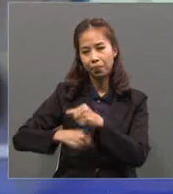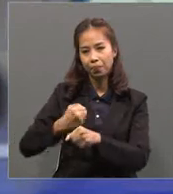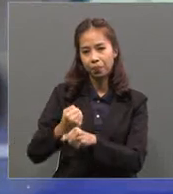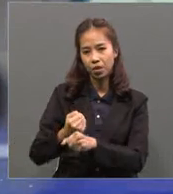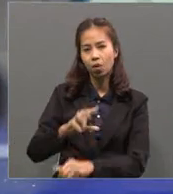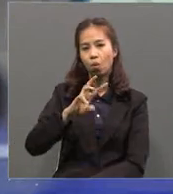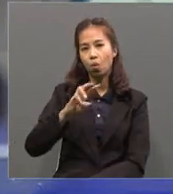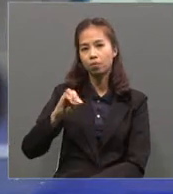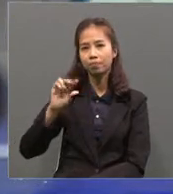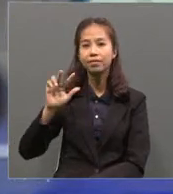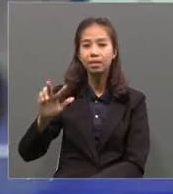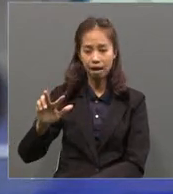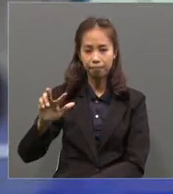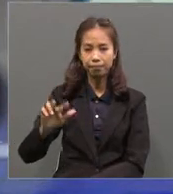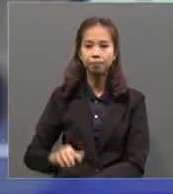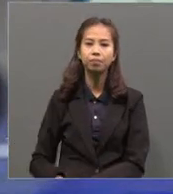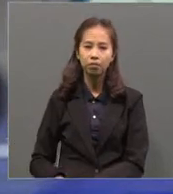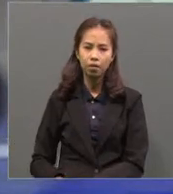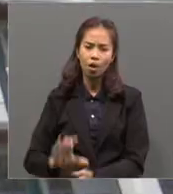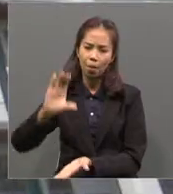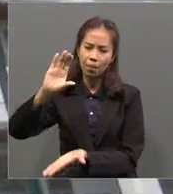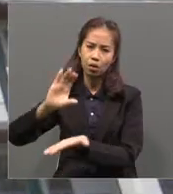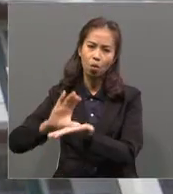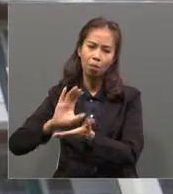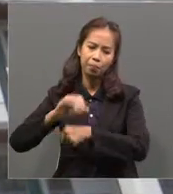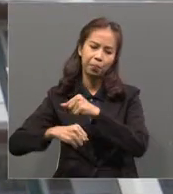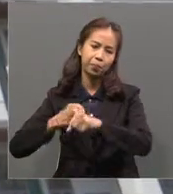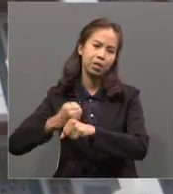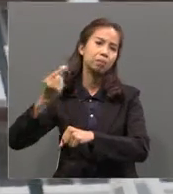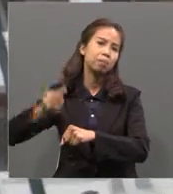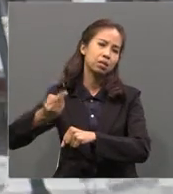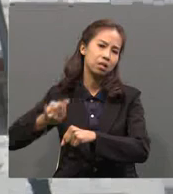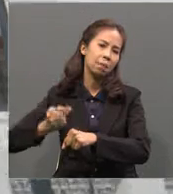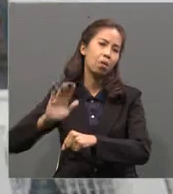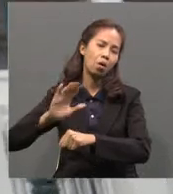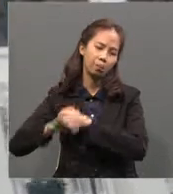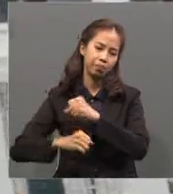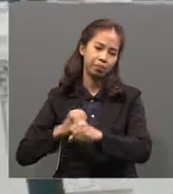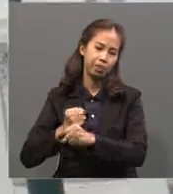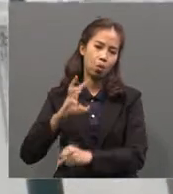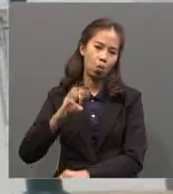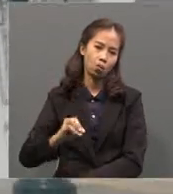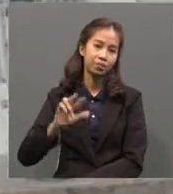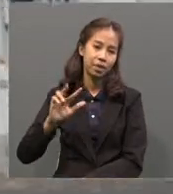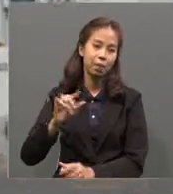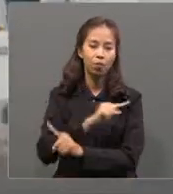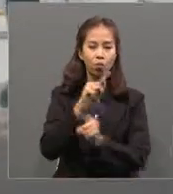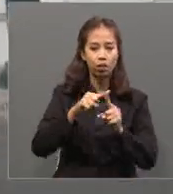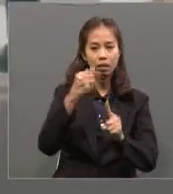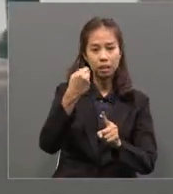2563นะครับเป็นงบประมาณรายจ่ายประจำปีงบประมาณ 2563เมื่อวันที่ 10-11